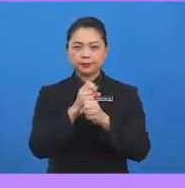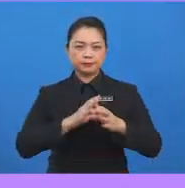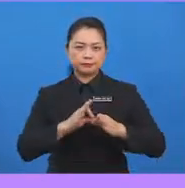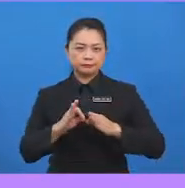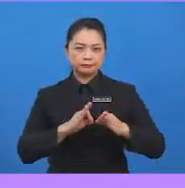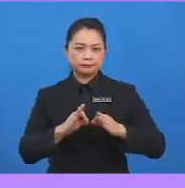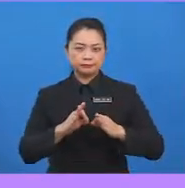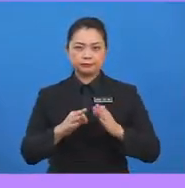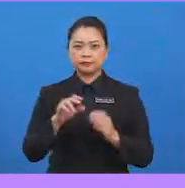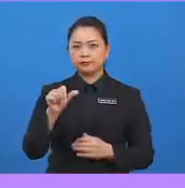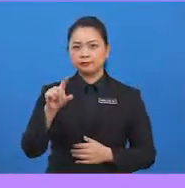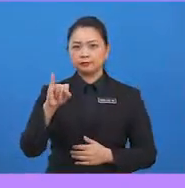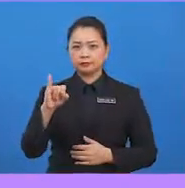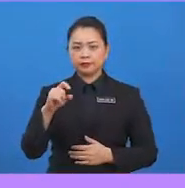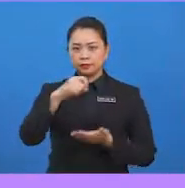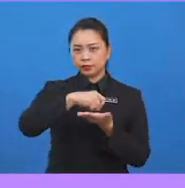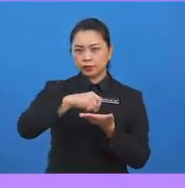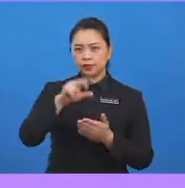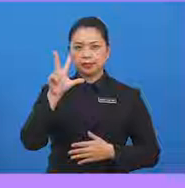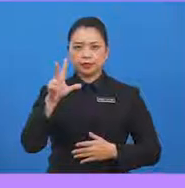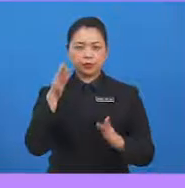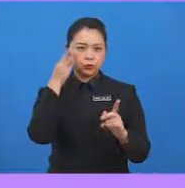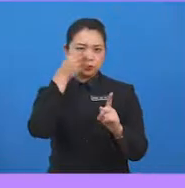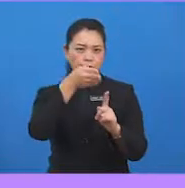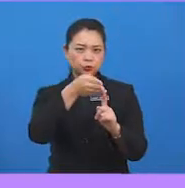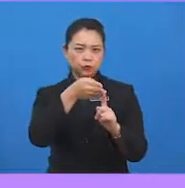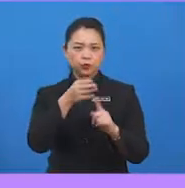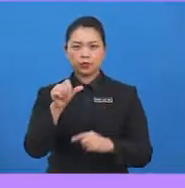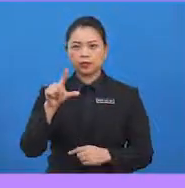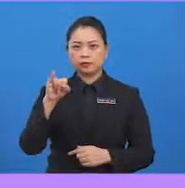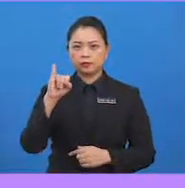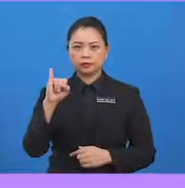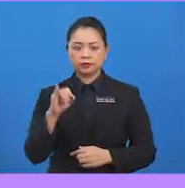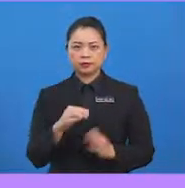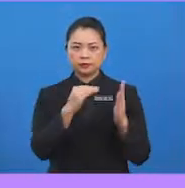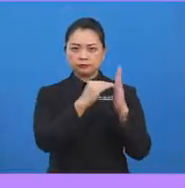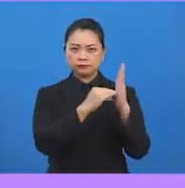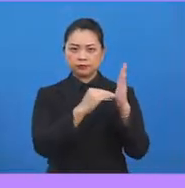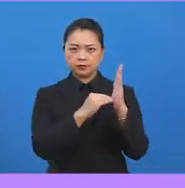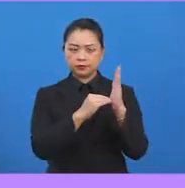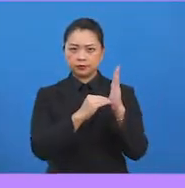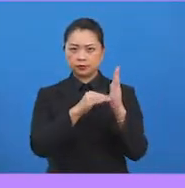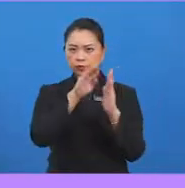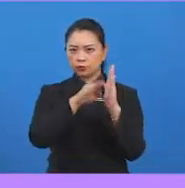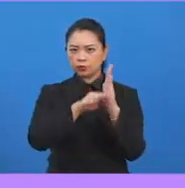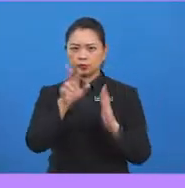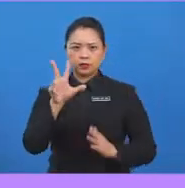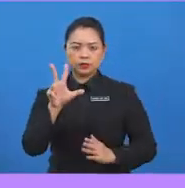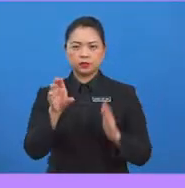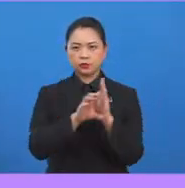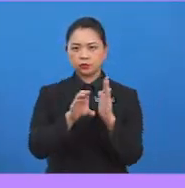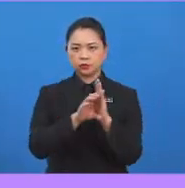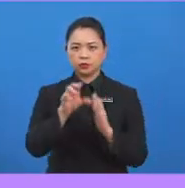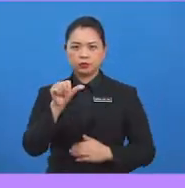alloy, menyatakan tiga tujuan pengaloyan, menyenaraikan sekurang-kurangnya tiga